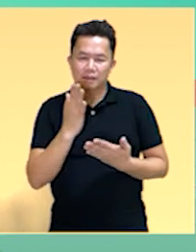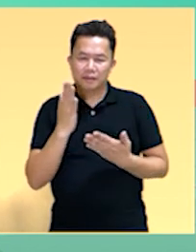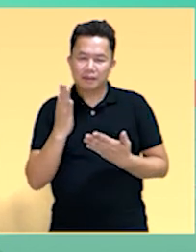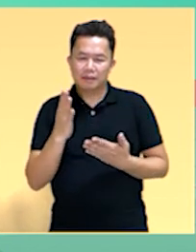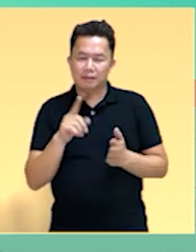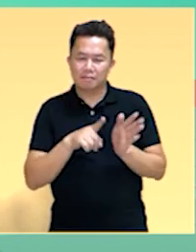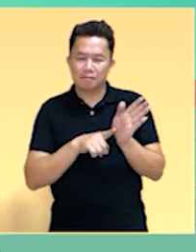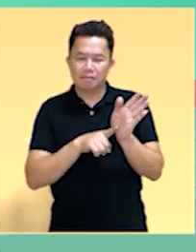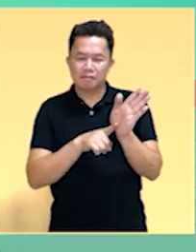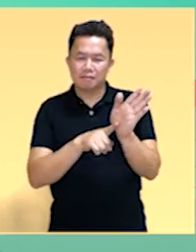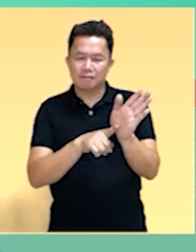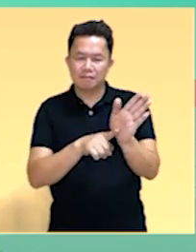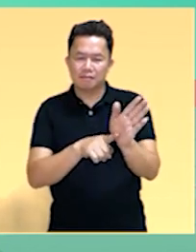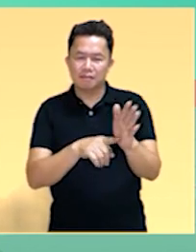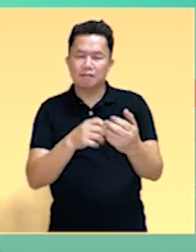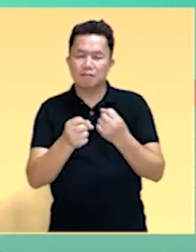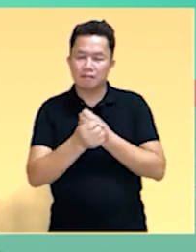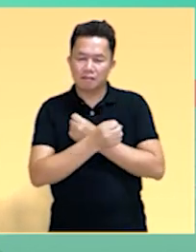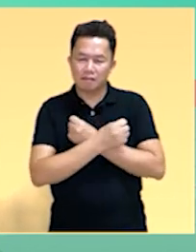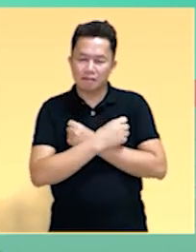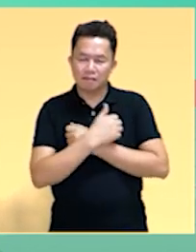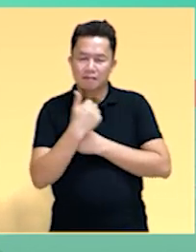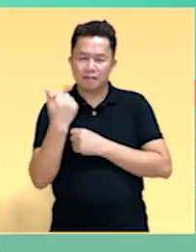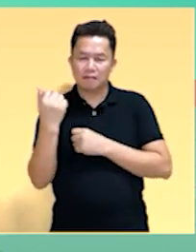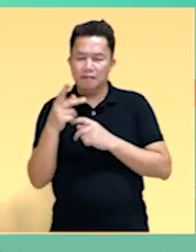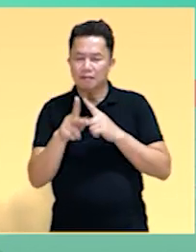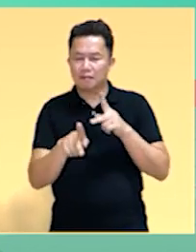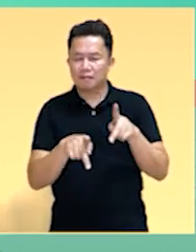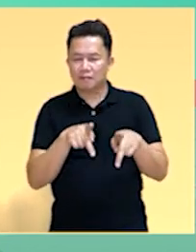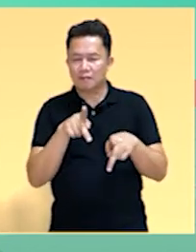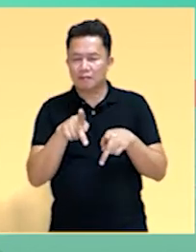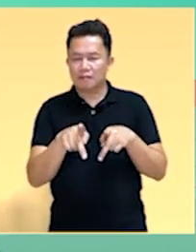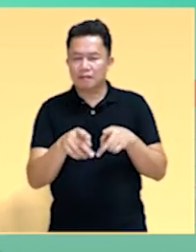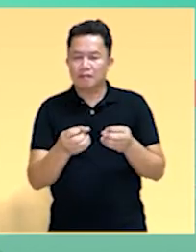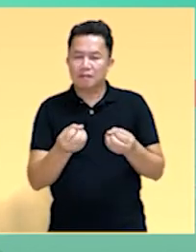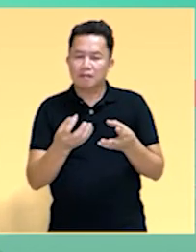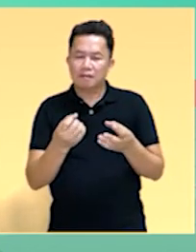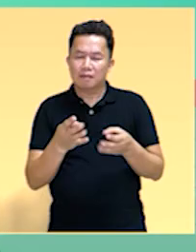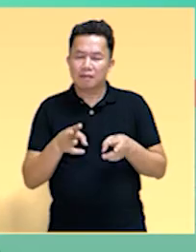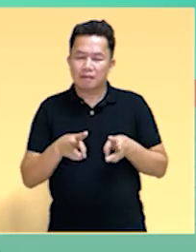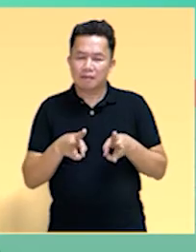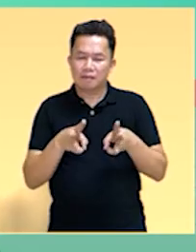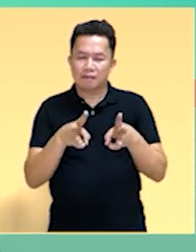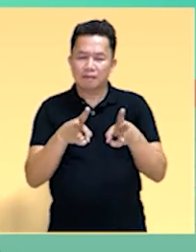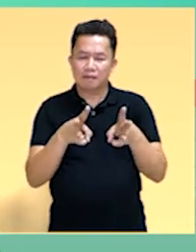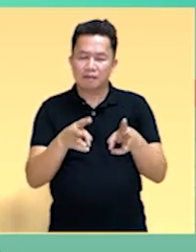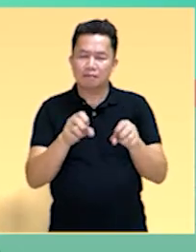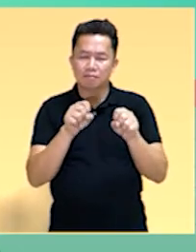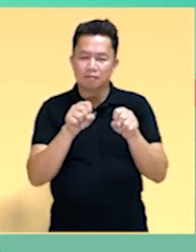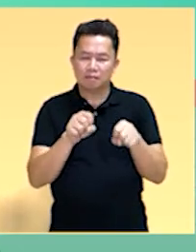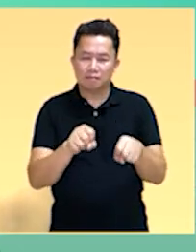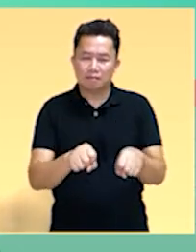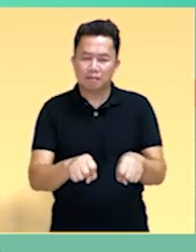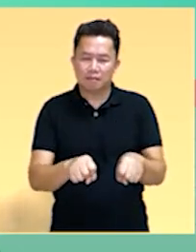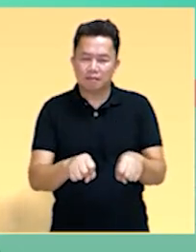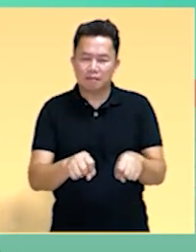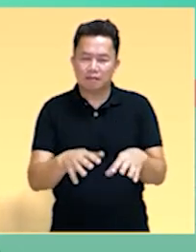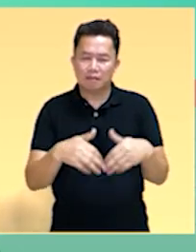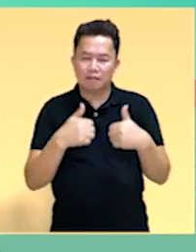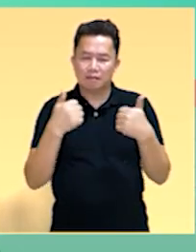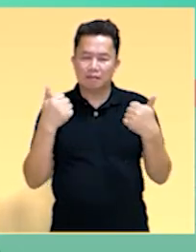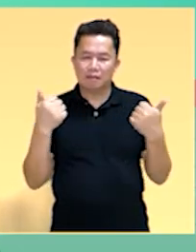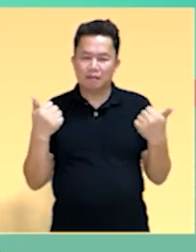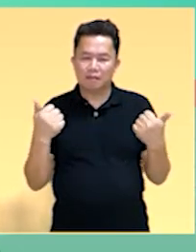Ito ay pagpapakita ng pagmamahal sa ibang tao. Maraming mga paraan ang pwede nating gawin